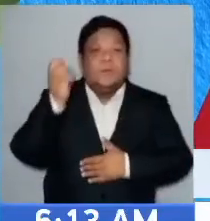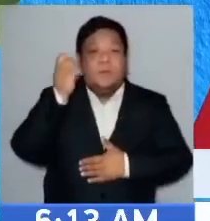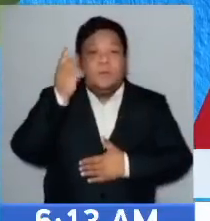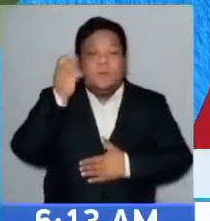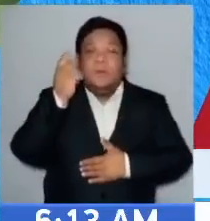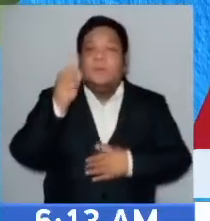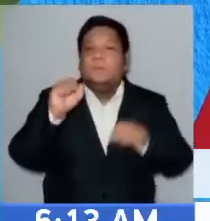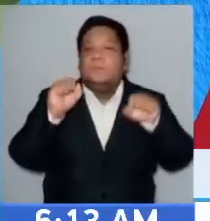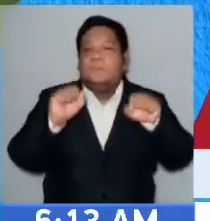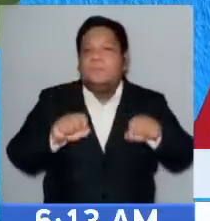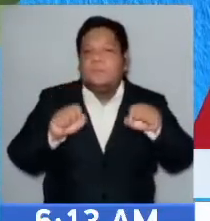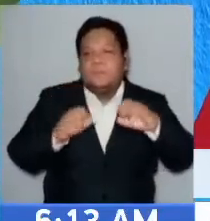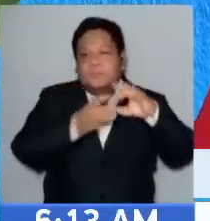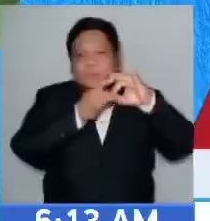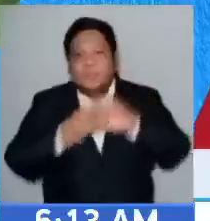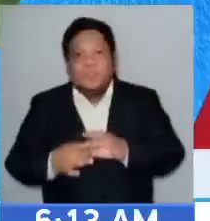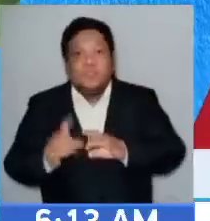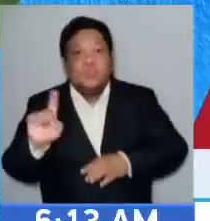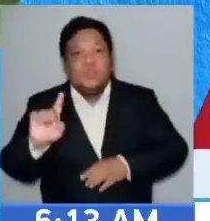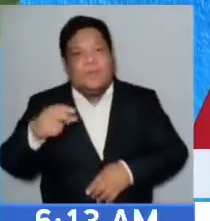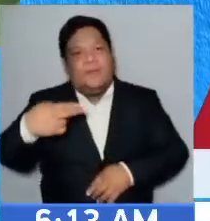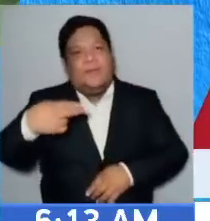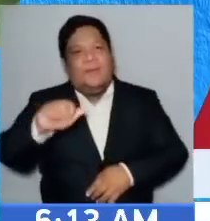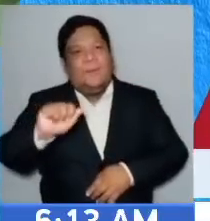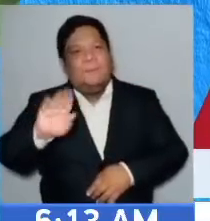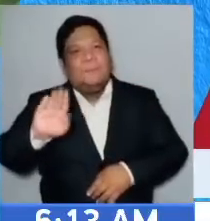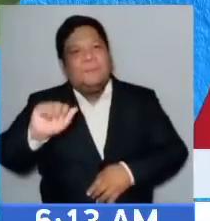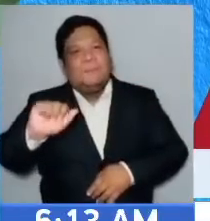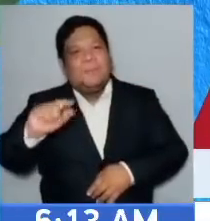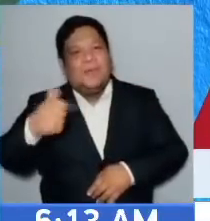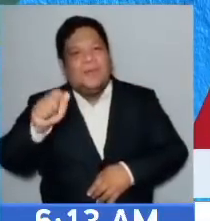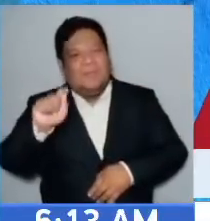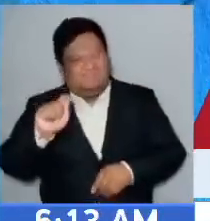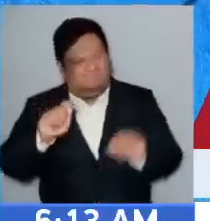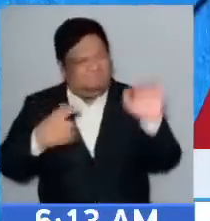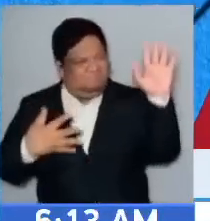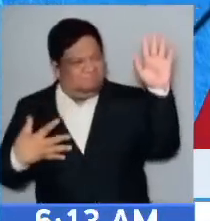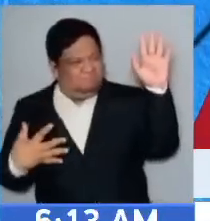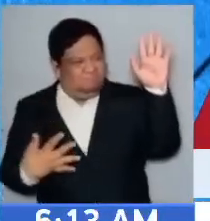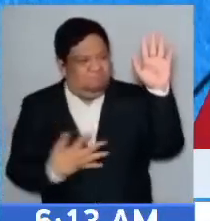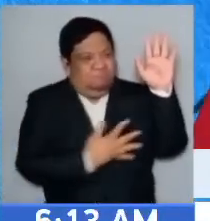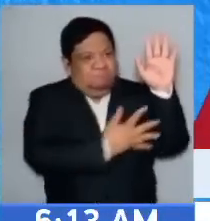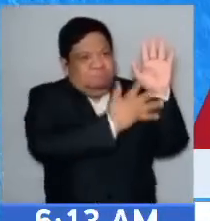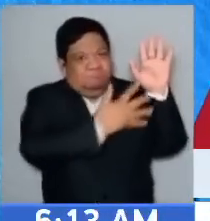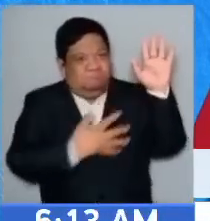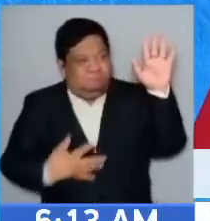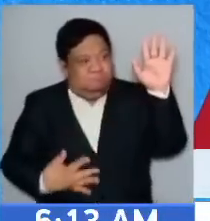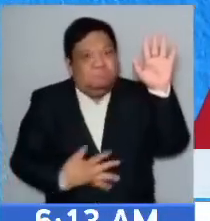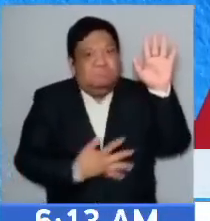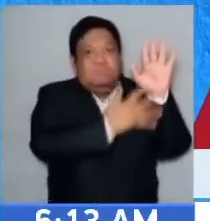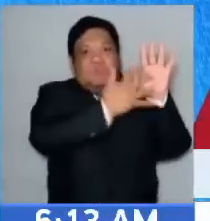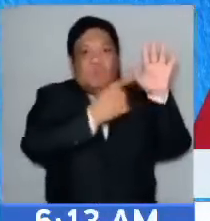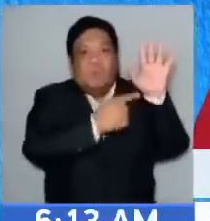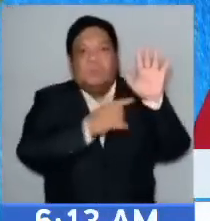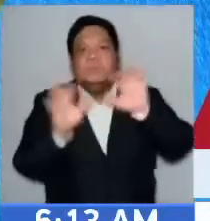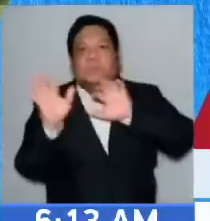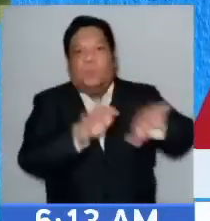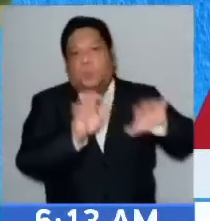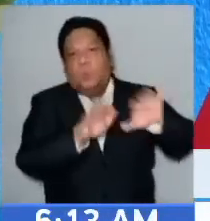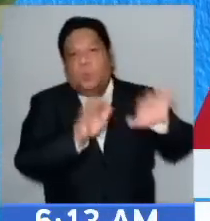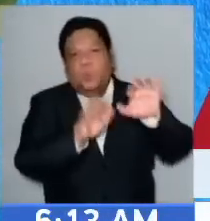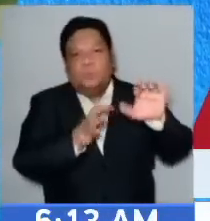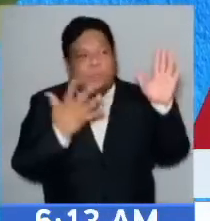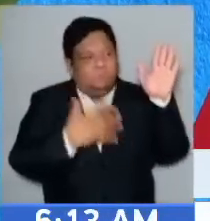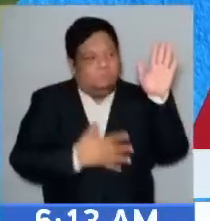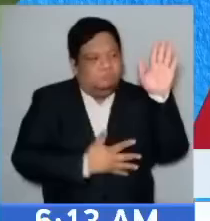habagat. So yung habagat pwedeng magpaulan po sa mga lalawigan sa silangang bahagi naman ng gitna at katimugang Luzon ng Kabisayan at ng Mindanao sa mga susunod